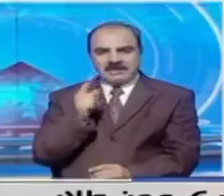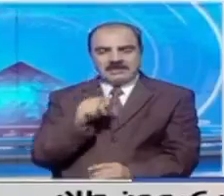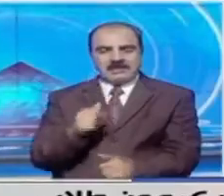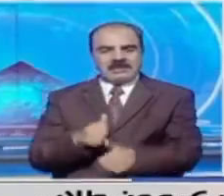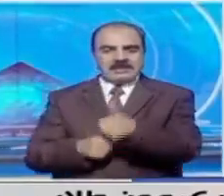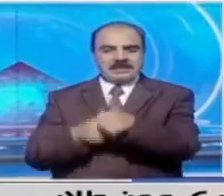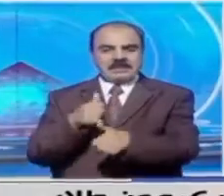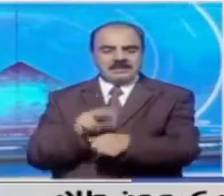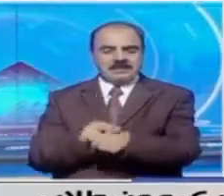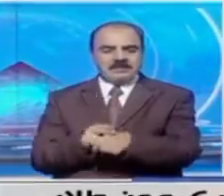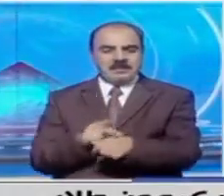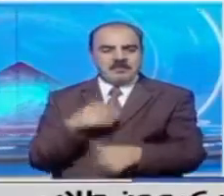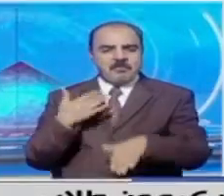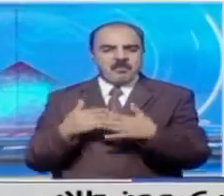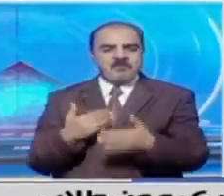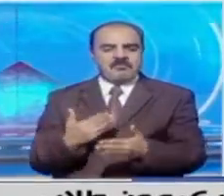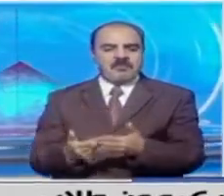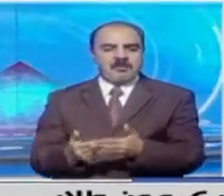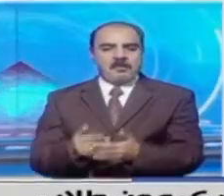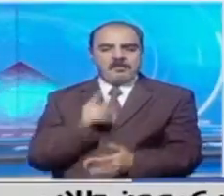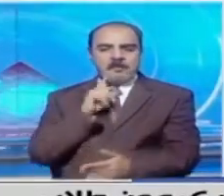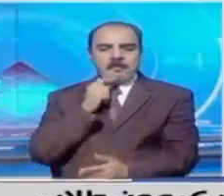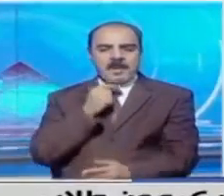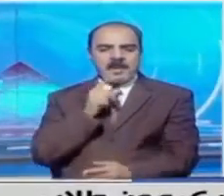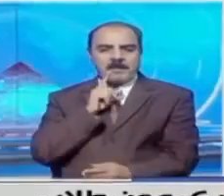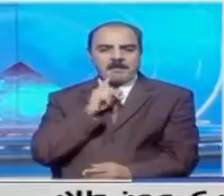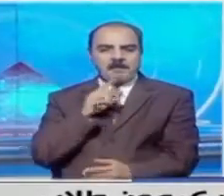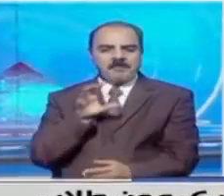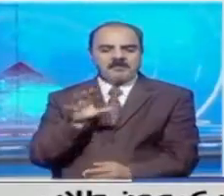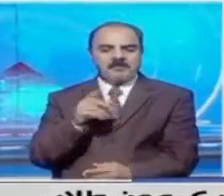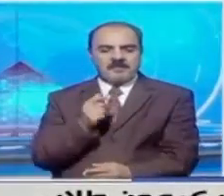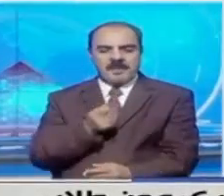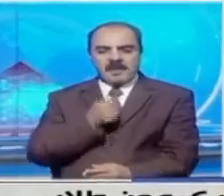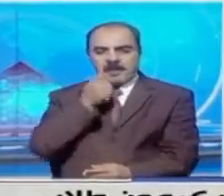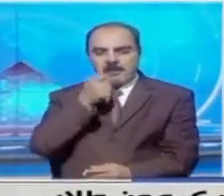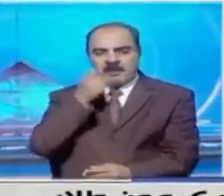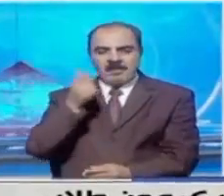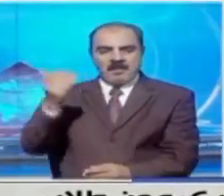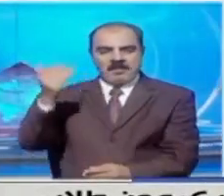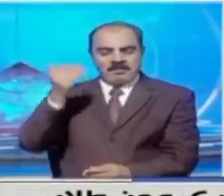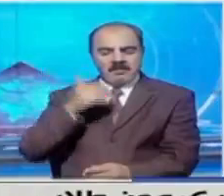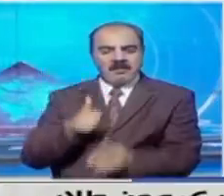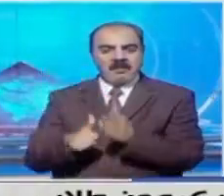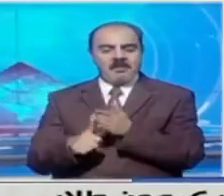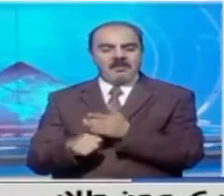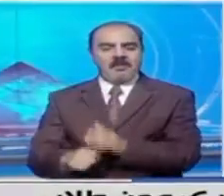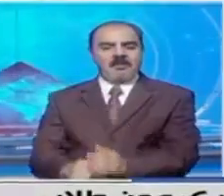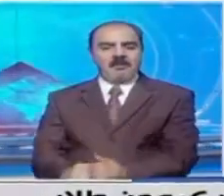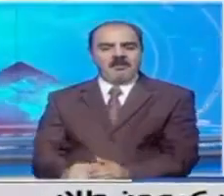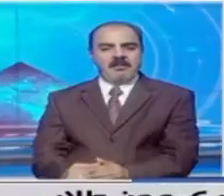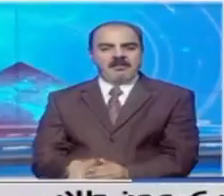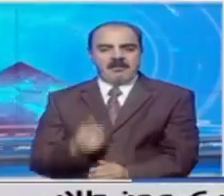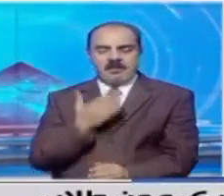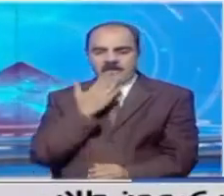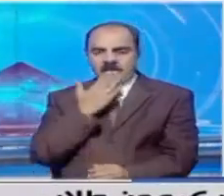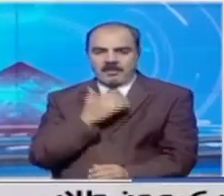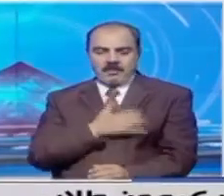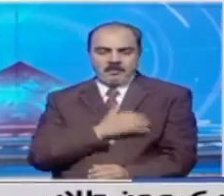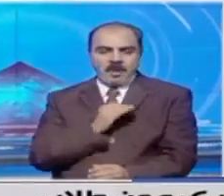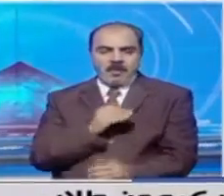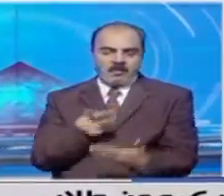مسابقة لذوي الهمم، وجاءت مريم محمود عن منطقة المنيا الأزهرية في المركز الأول. أحب القراءة جدا